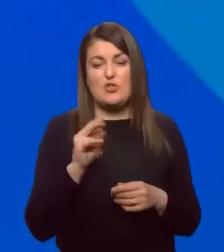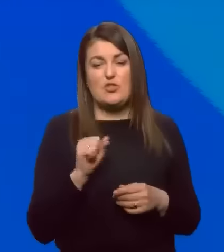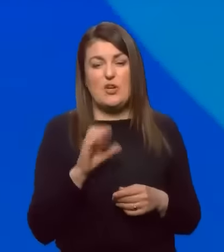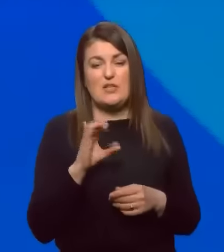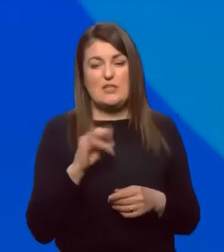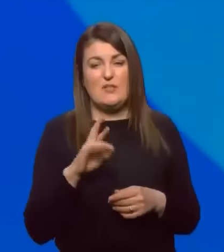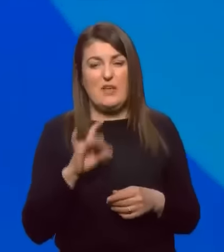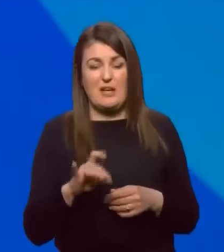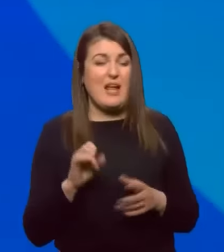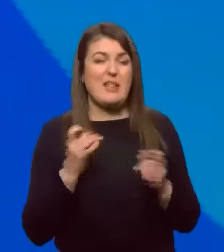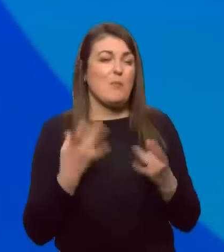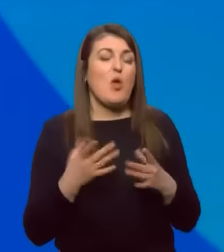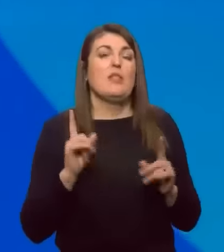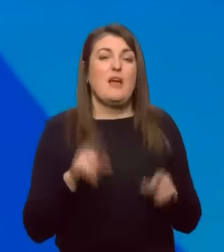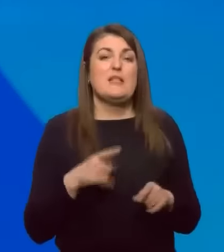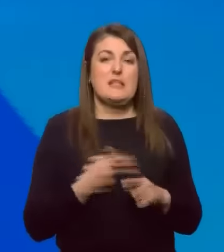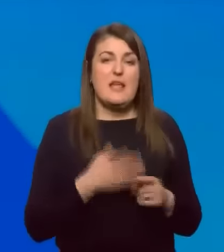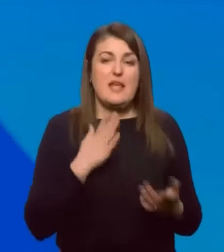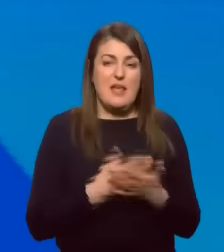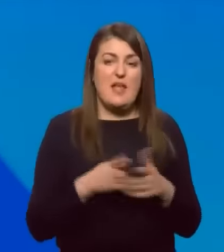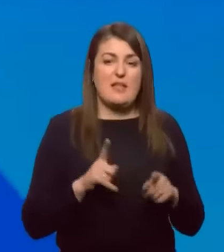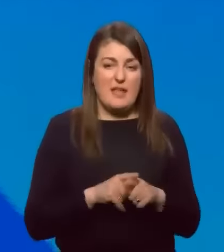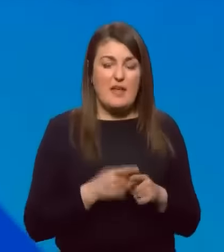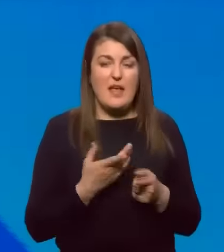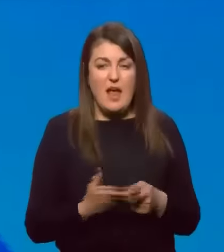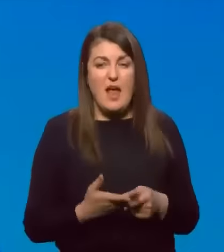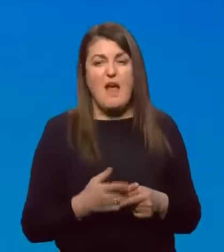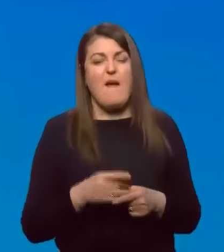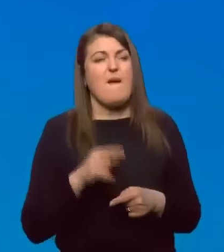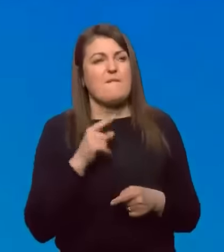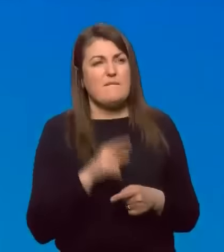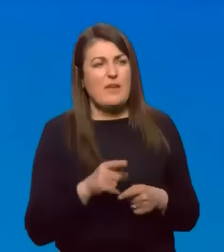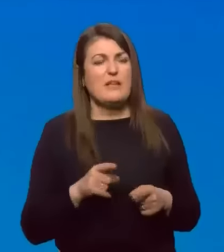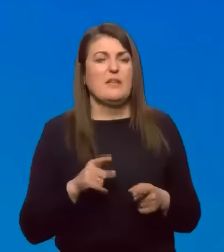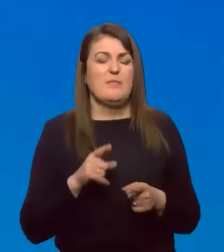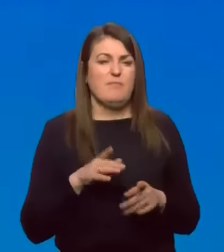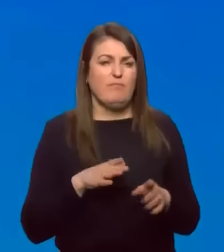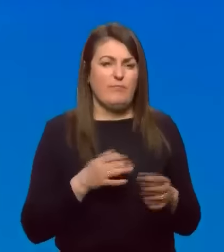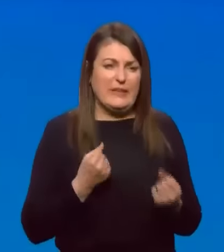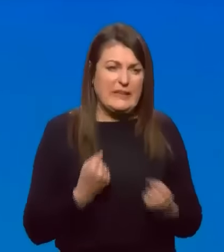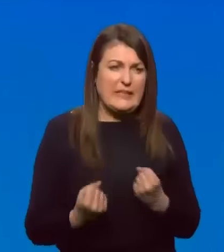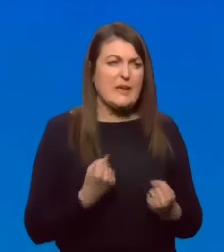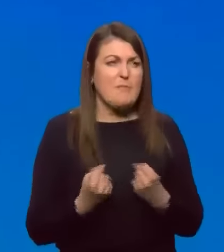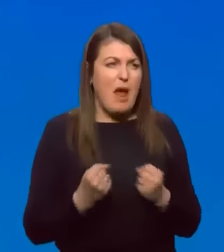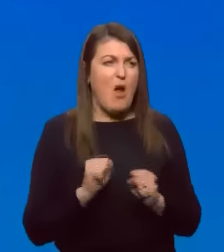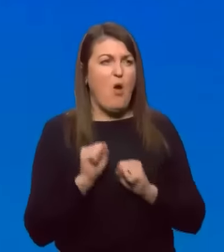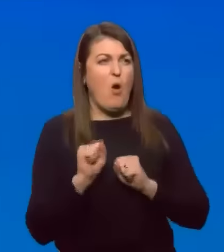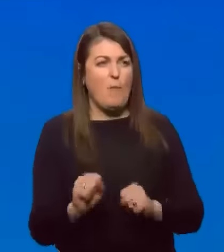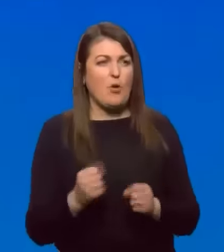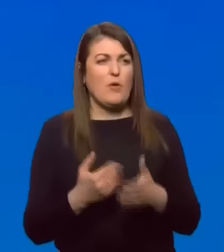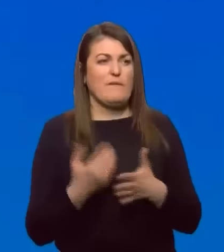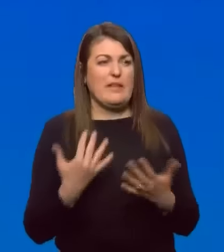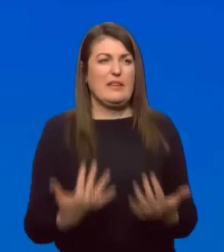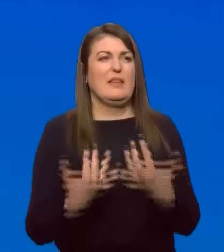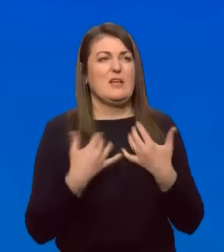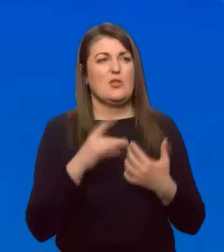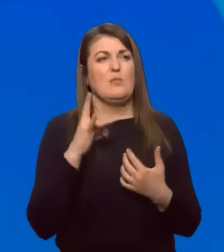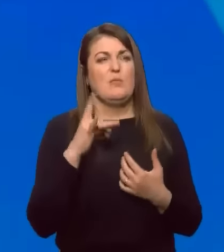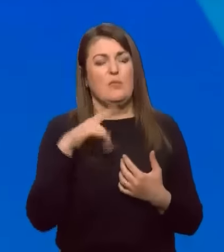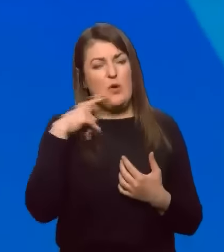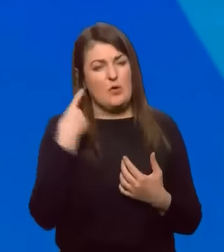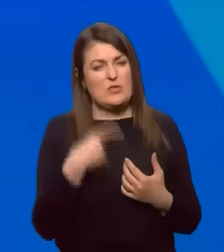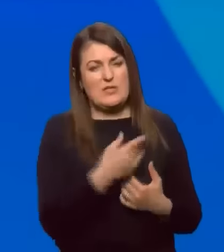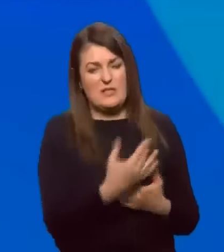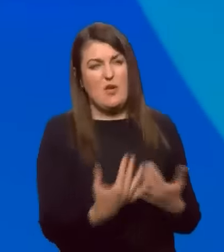Яр, не просто навіть, це є такий бастіон, він титанично тримає оборону від наступу російських